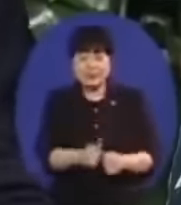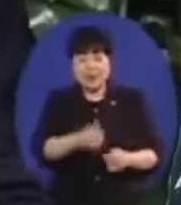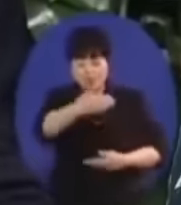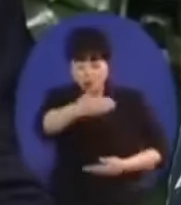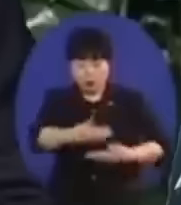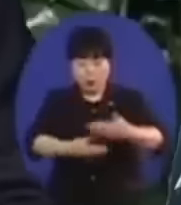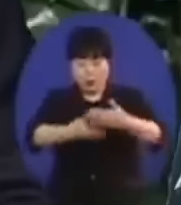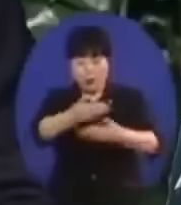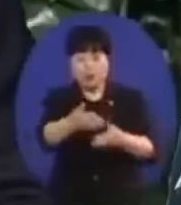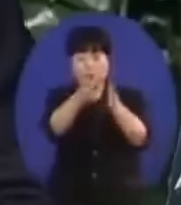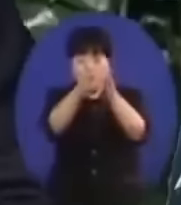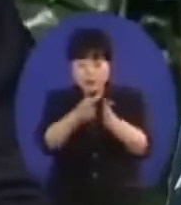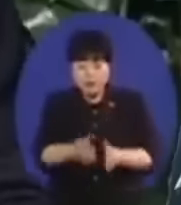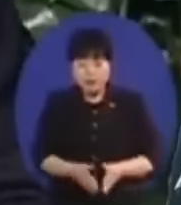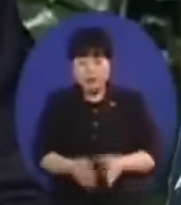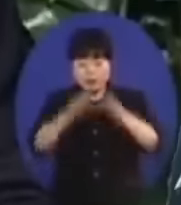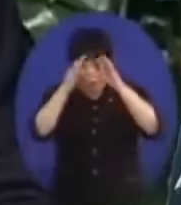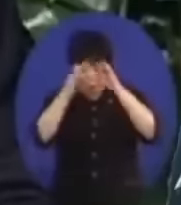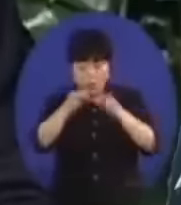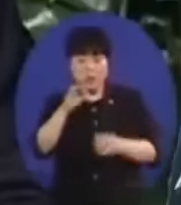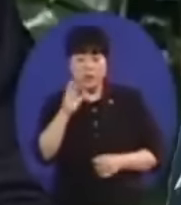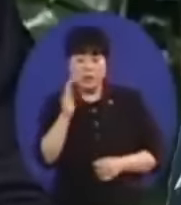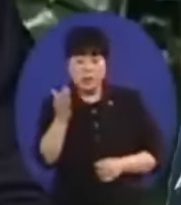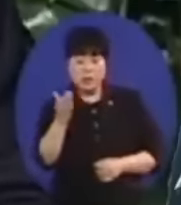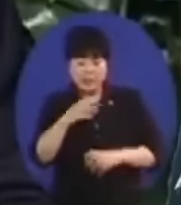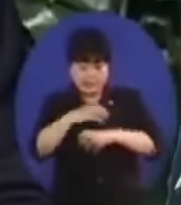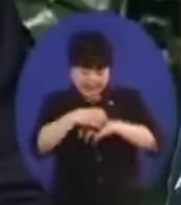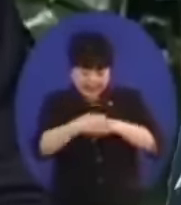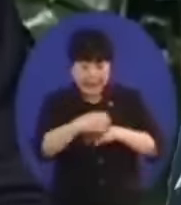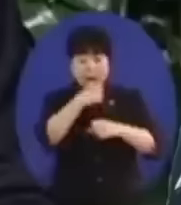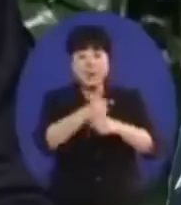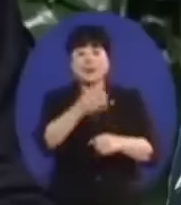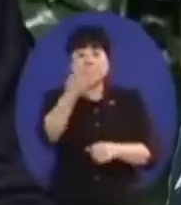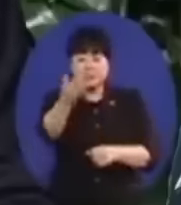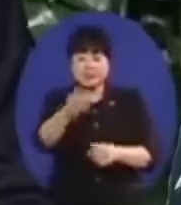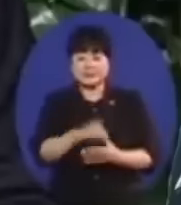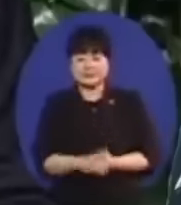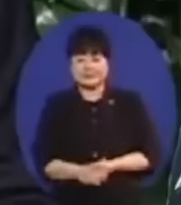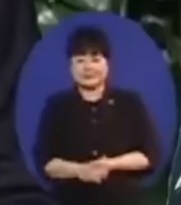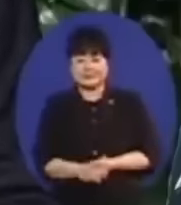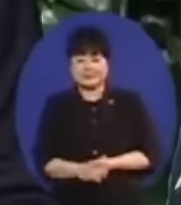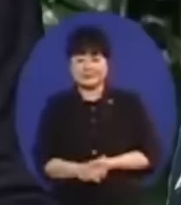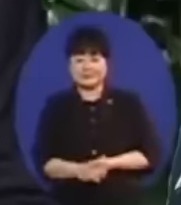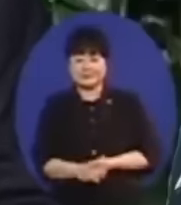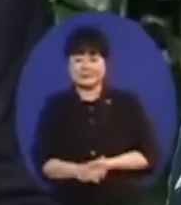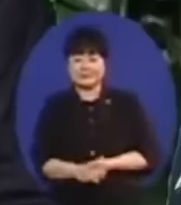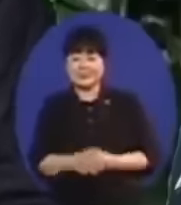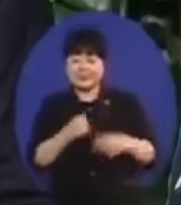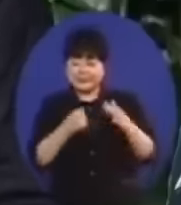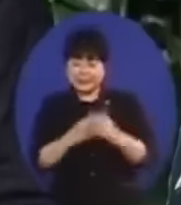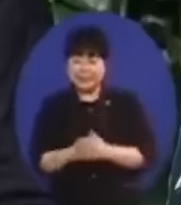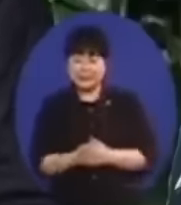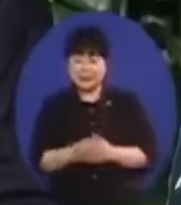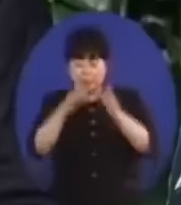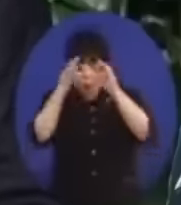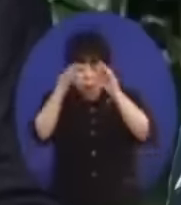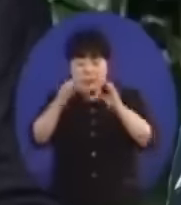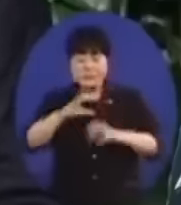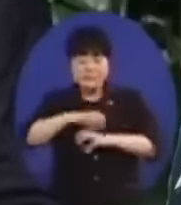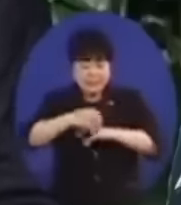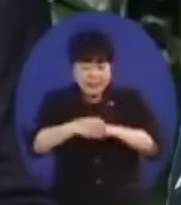교통하고 이를 통해서 보이는 세계가 만들어지는 것입니다. 그렇기 때문에 보이는